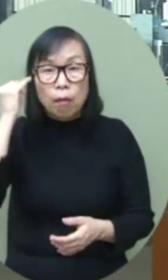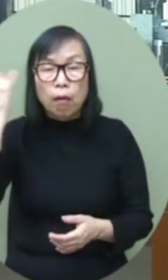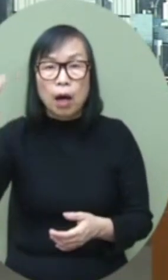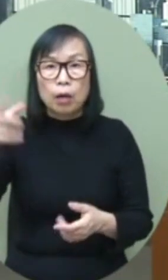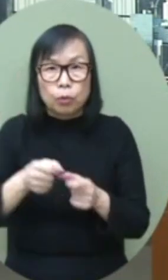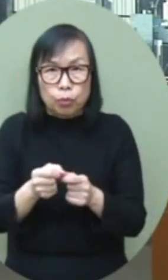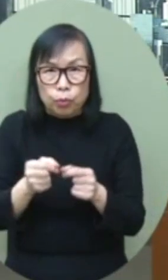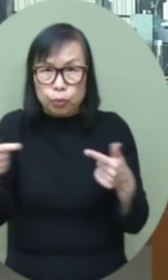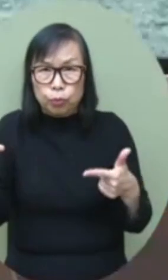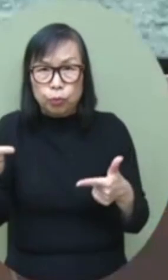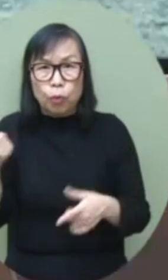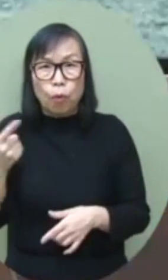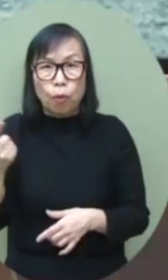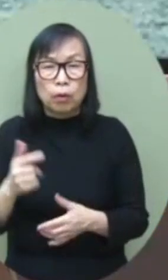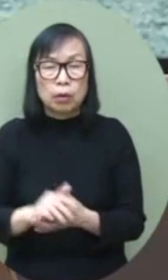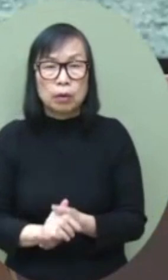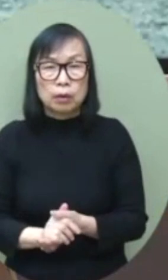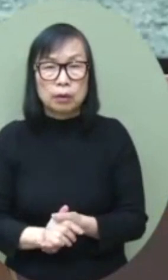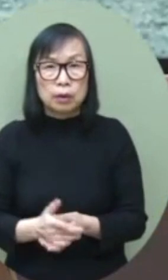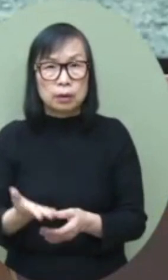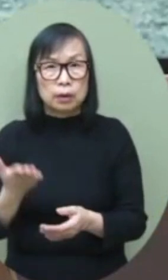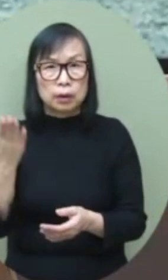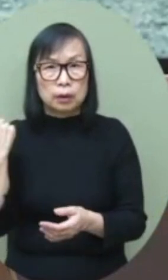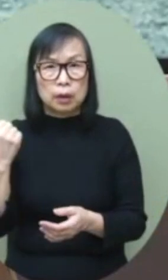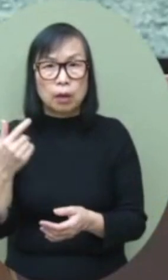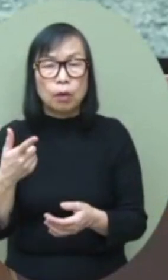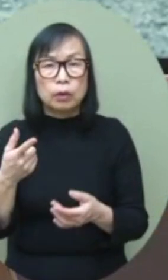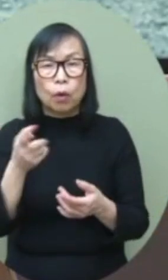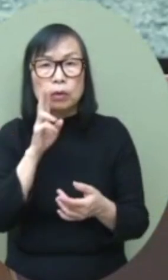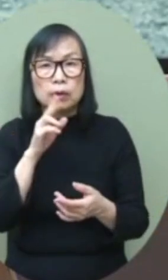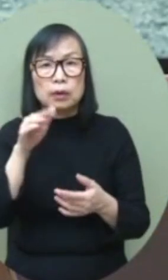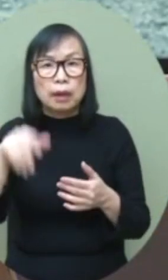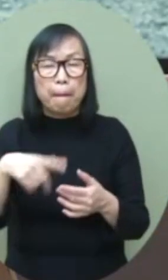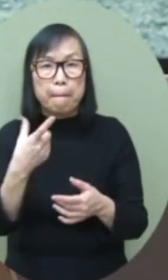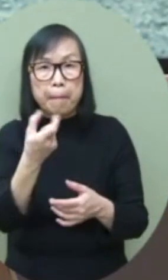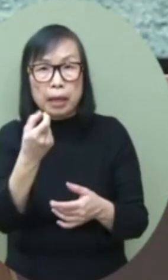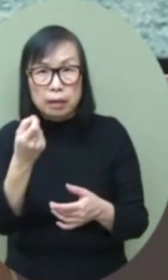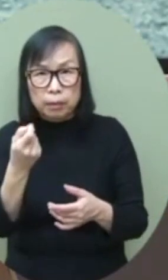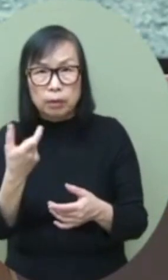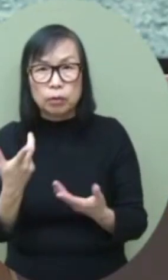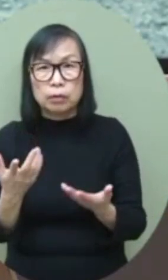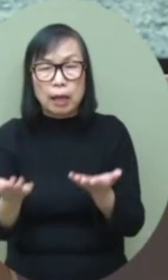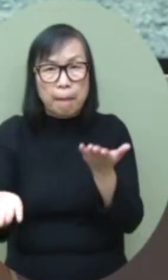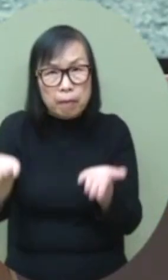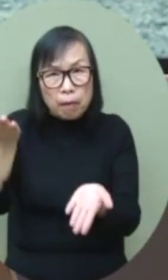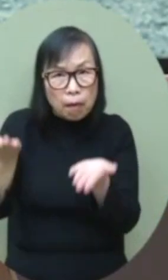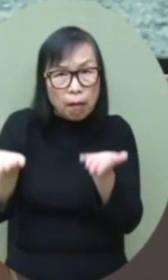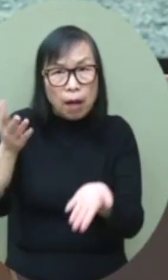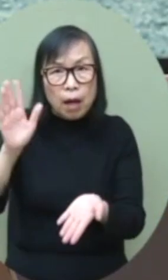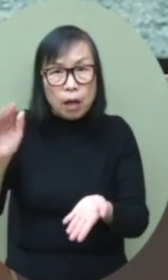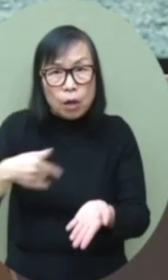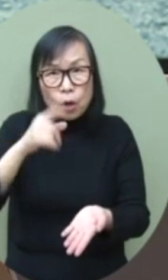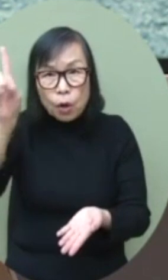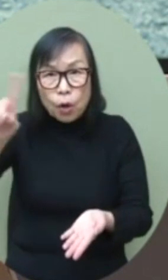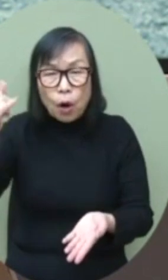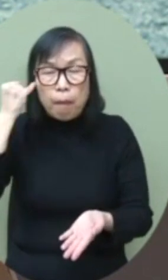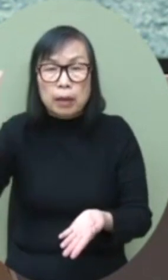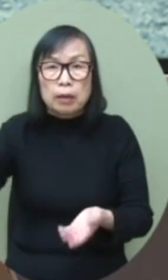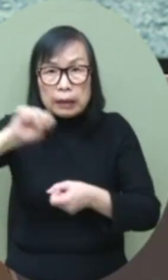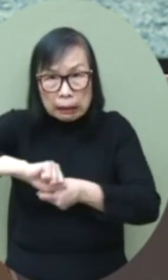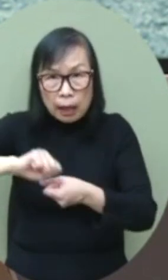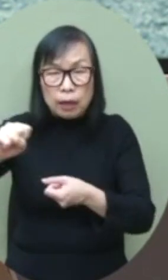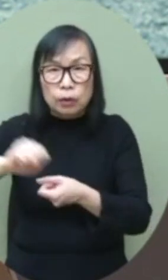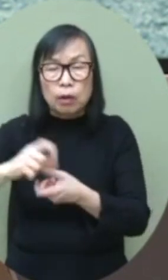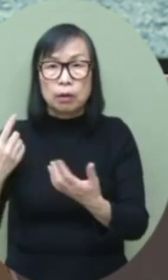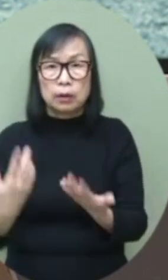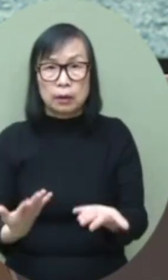多了，雖然我們總的個案就好像低了80多宗，但是個比例上呢，源頭不明的個案就多了，顯